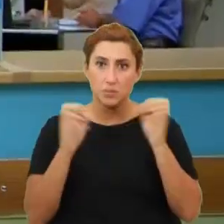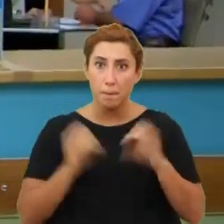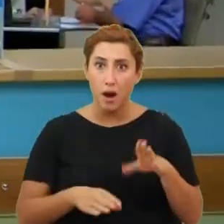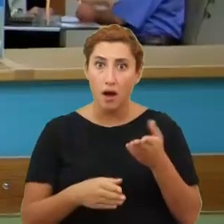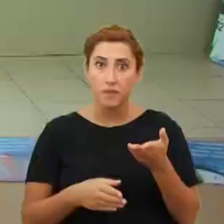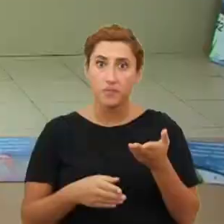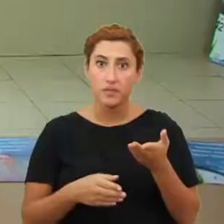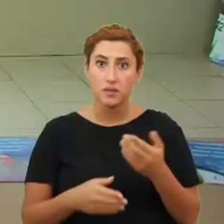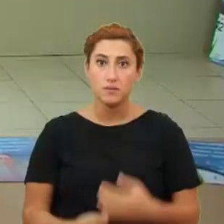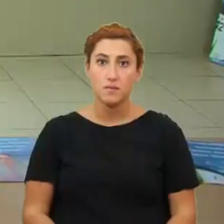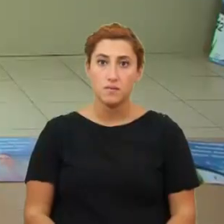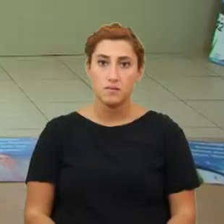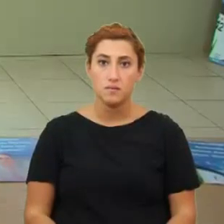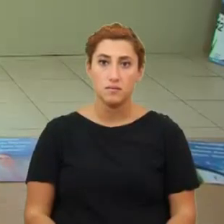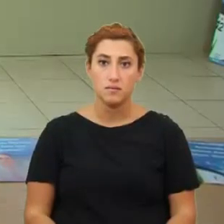bıraktı yoksa?